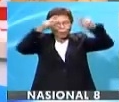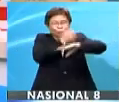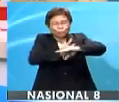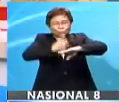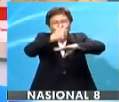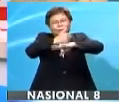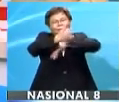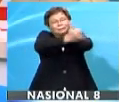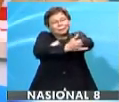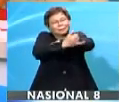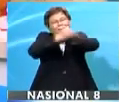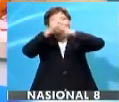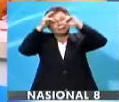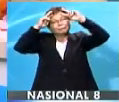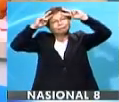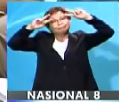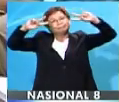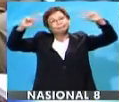harmoni.